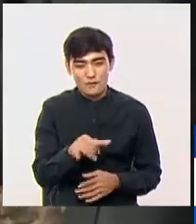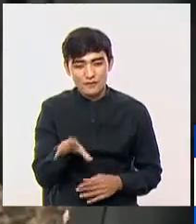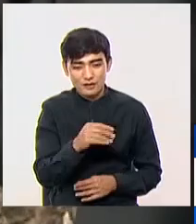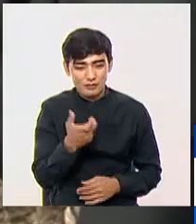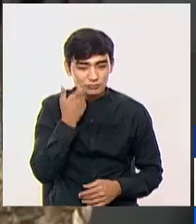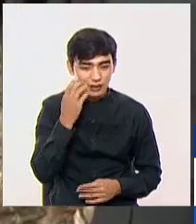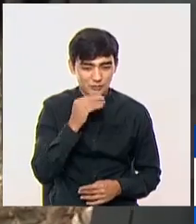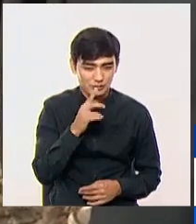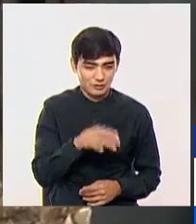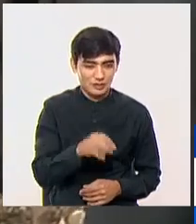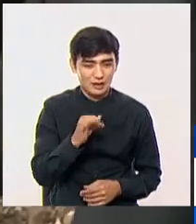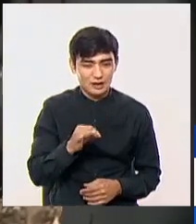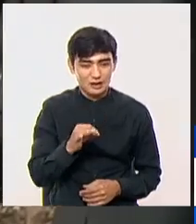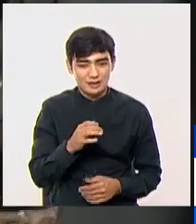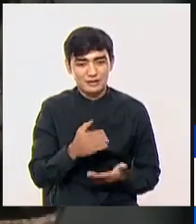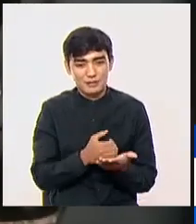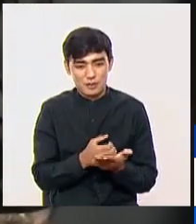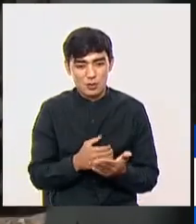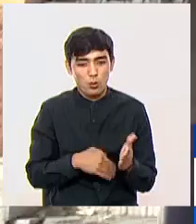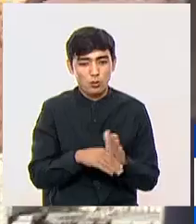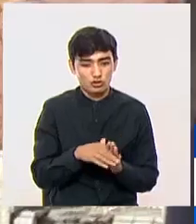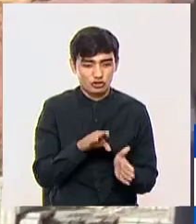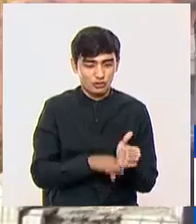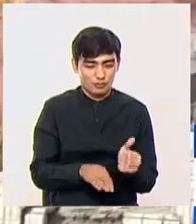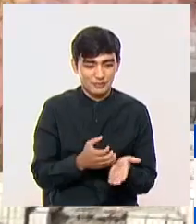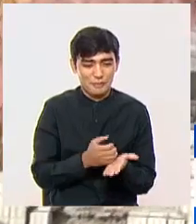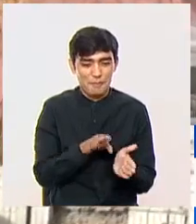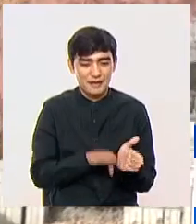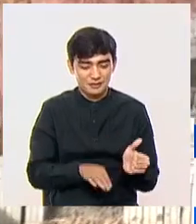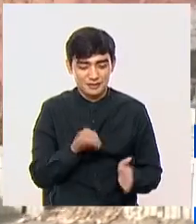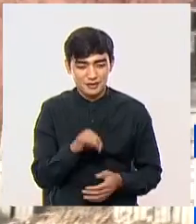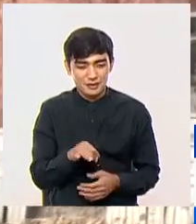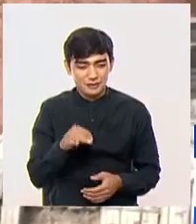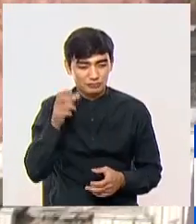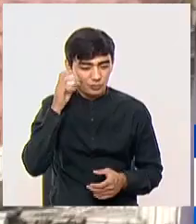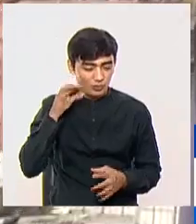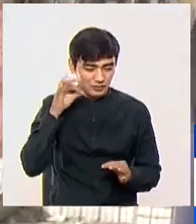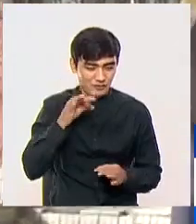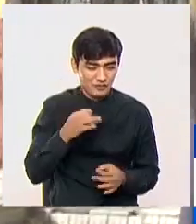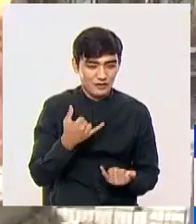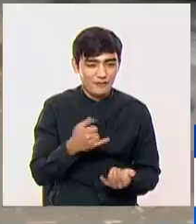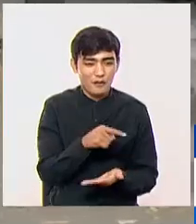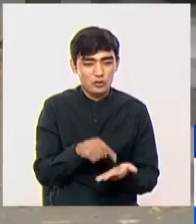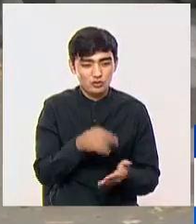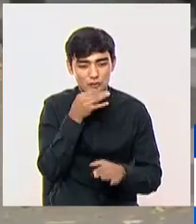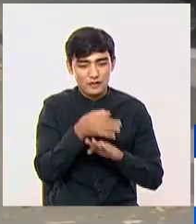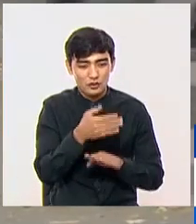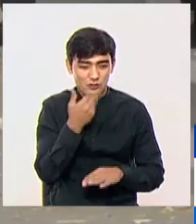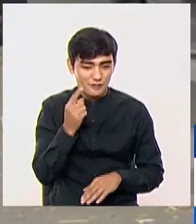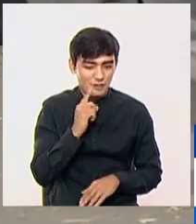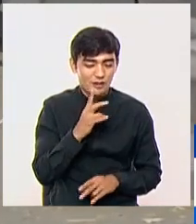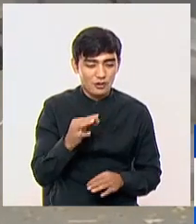Но все же лучше со стипендией, чем без нее. В Министерстве науки и высшего образования на наш запрос пока не ответили. Лишь пояснили,